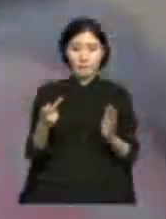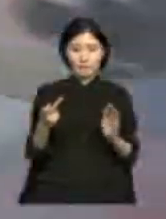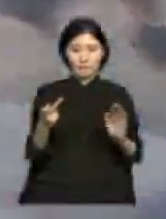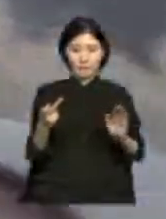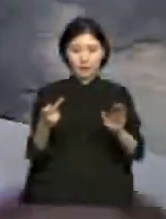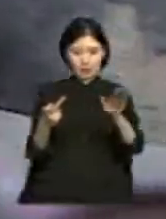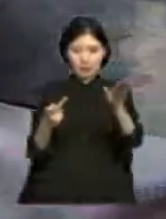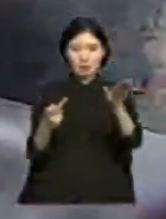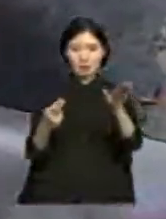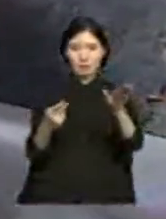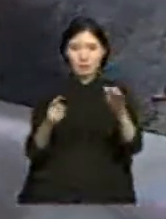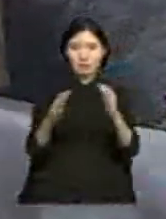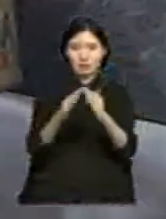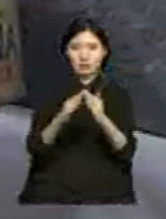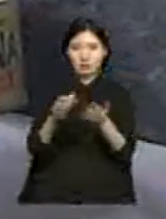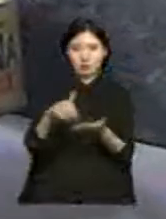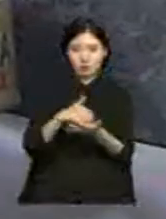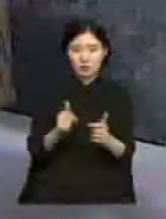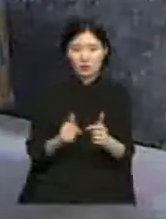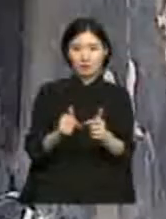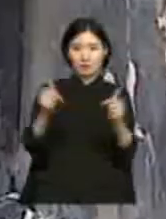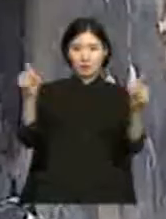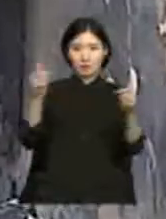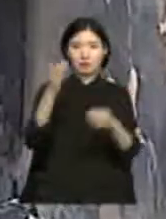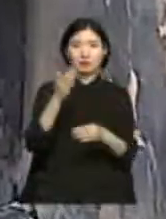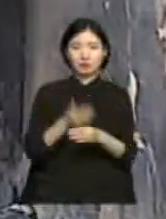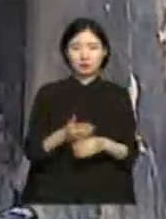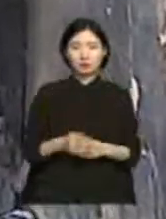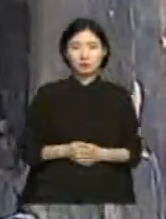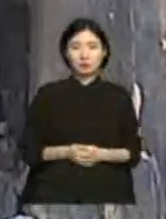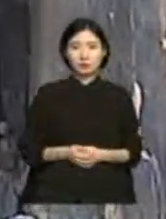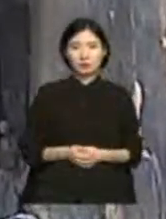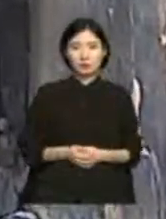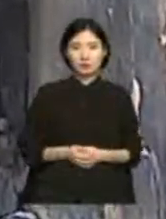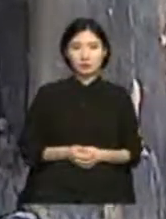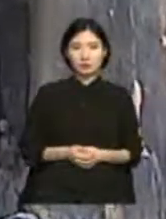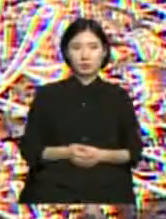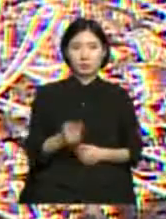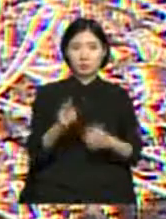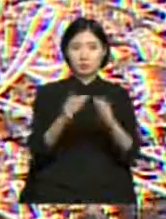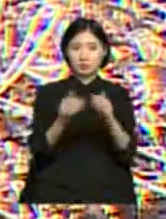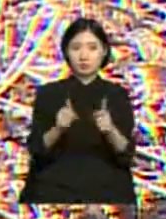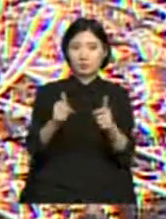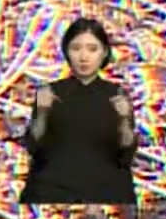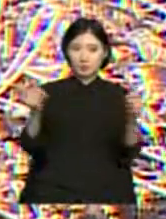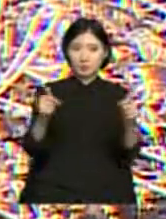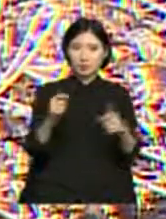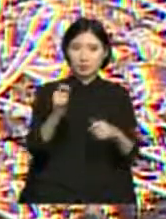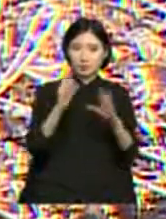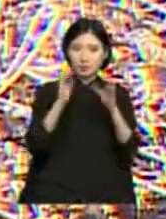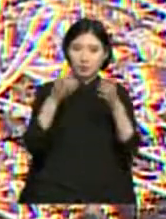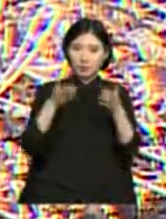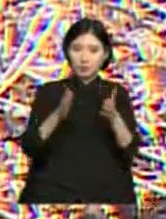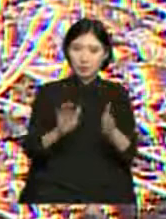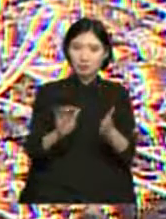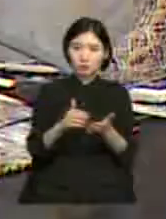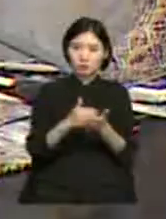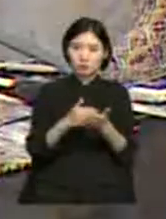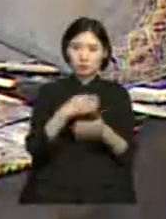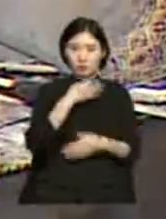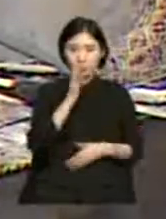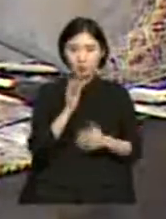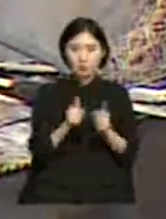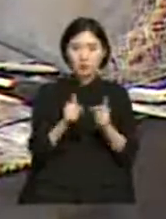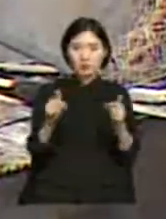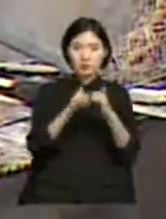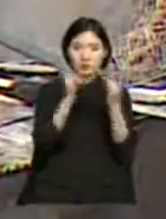상승하면서 빈집의 숫자가 폭증하고 있는 것으로 분석됐습니다. 빈집 증가에는 저출산, 고령화 등의 사회적